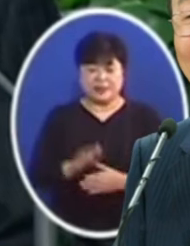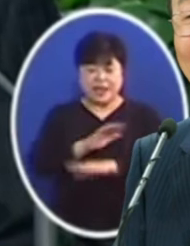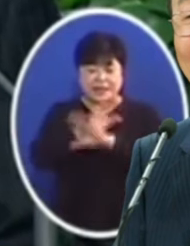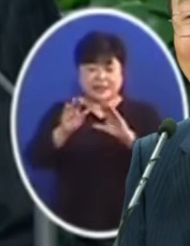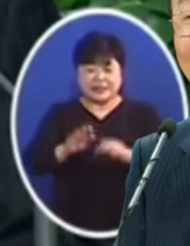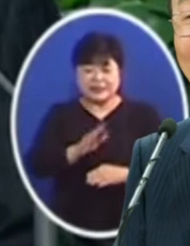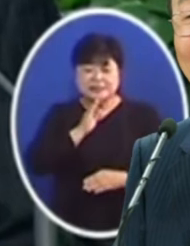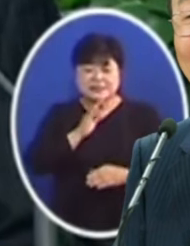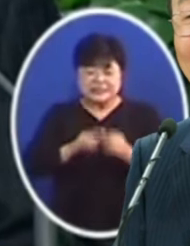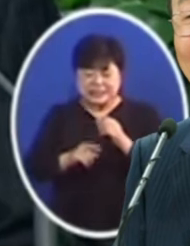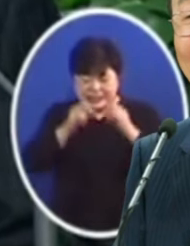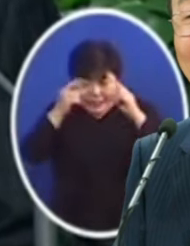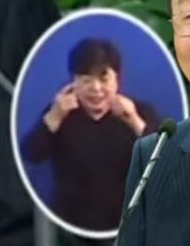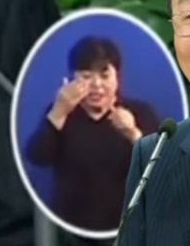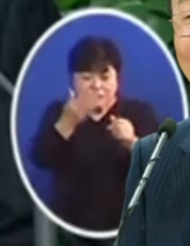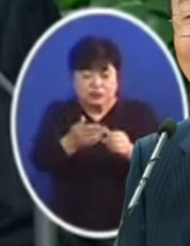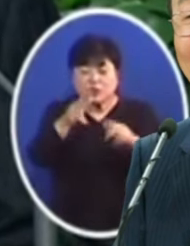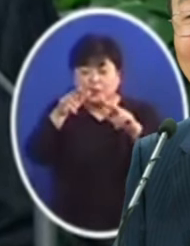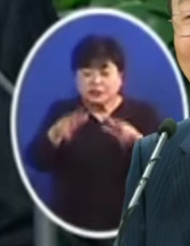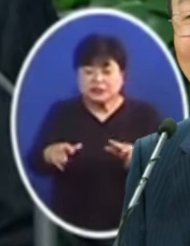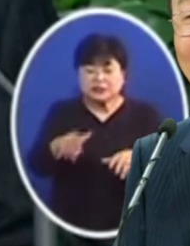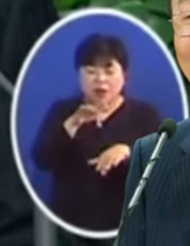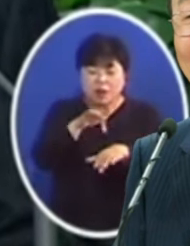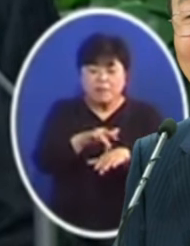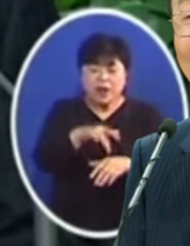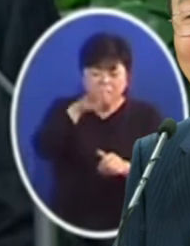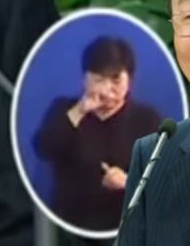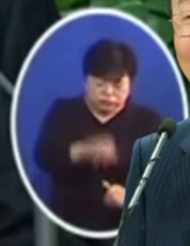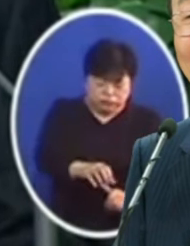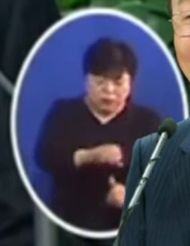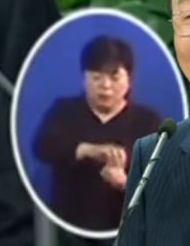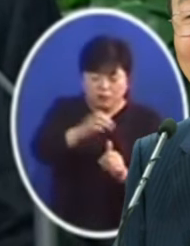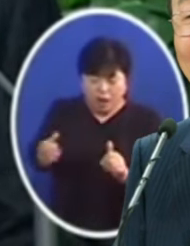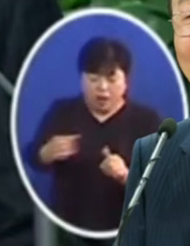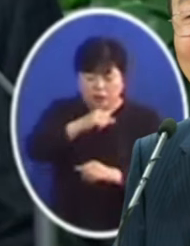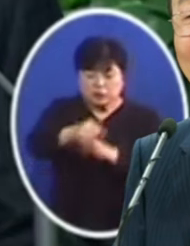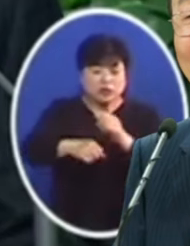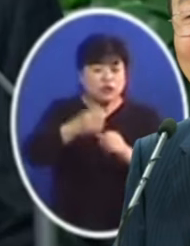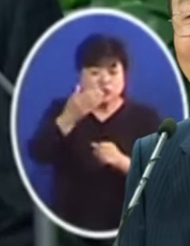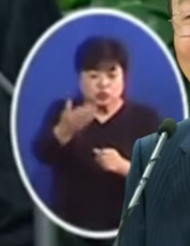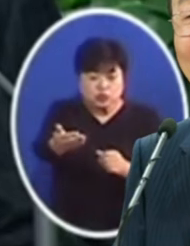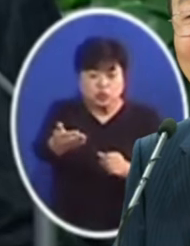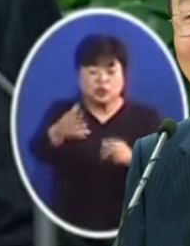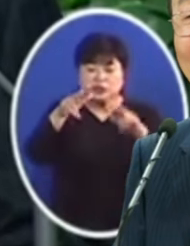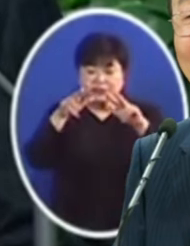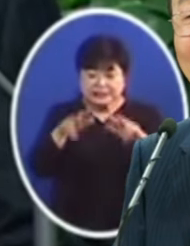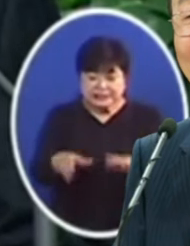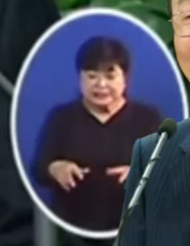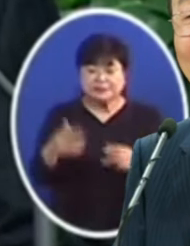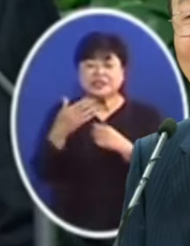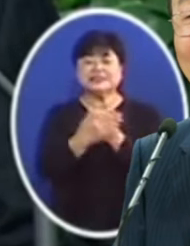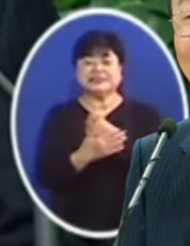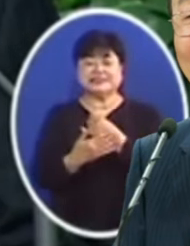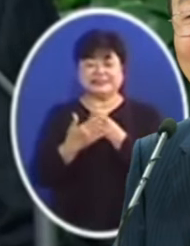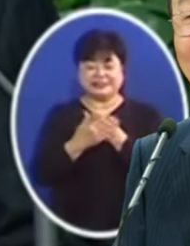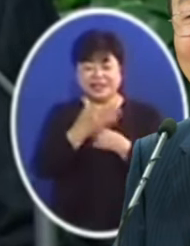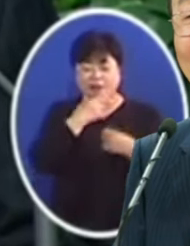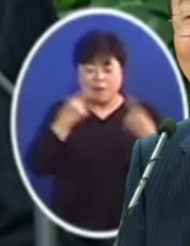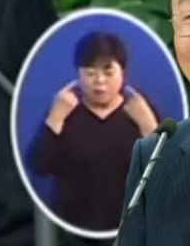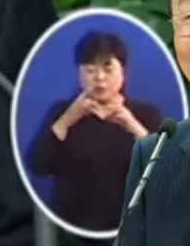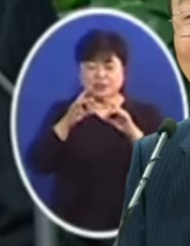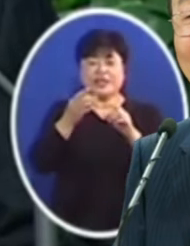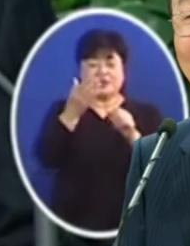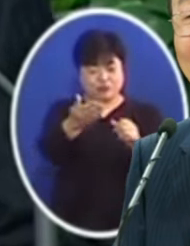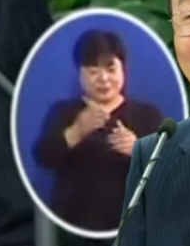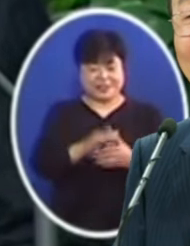진리를 깨닫게 해주시고 지금 마귀에게 억압된 자를 놓여 자유롭게 해주시고 지금 은혜의 복음을